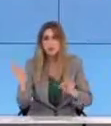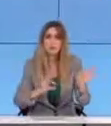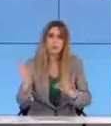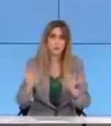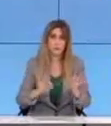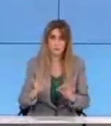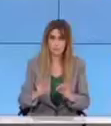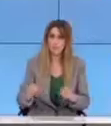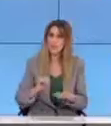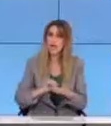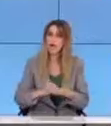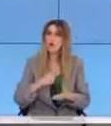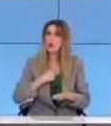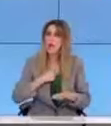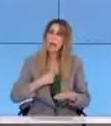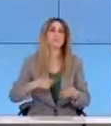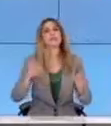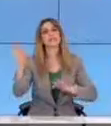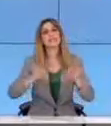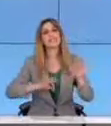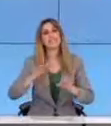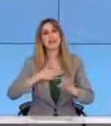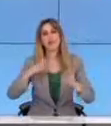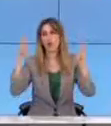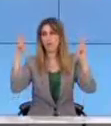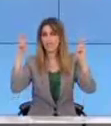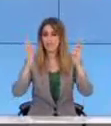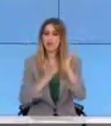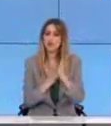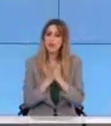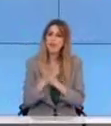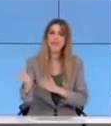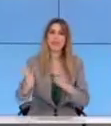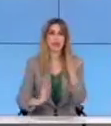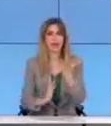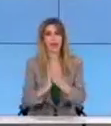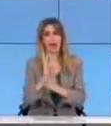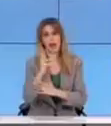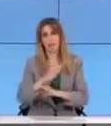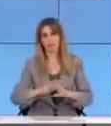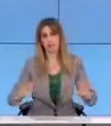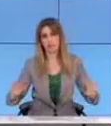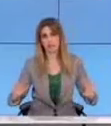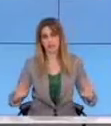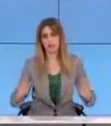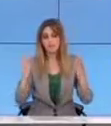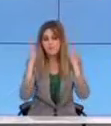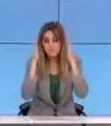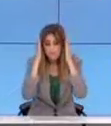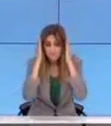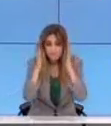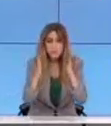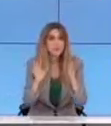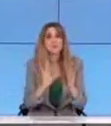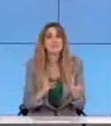ονομάζουμε δίκαιη ανάπτυξη, βιώσιμη ανάπτυξη, με έμφαση στα στρατηγικά ανταγωνιστικά πλεονεκτήματα